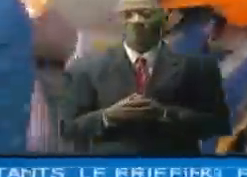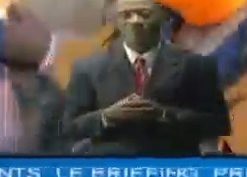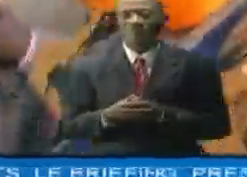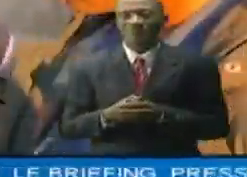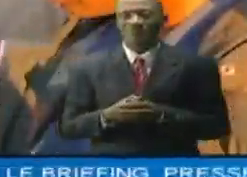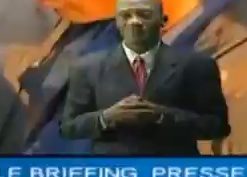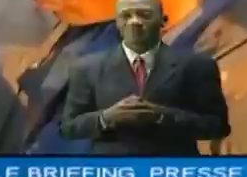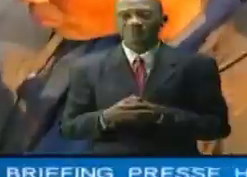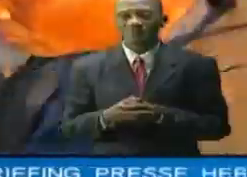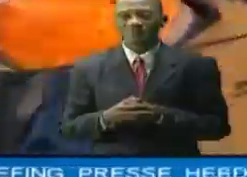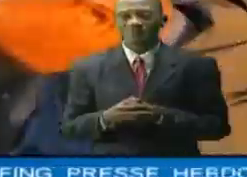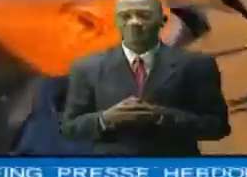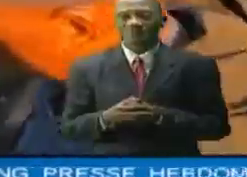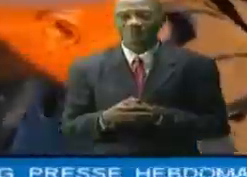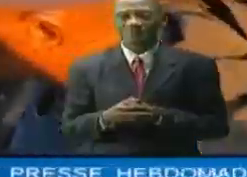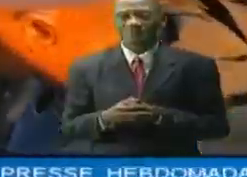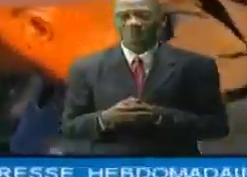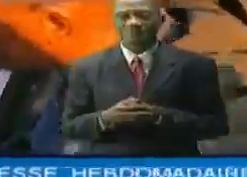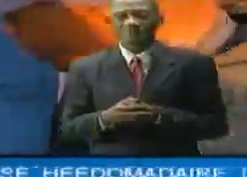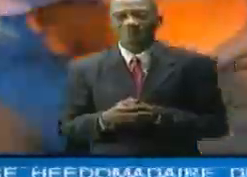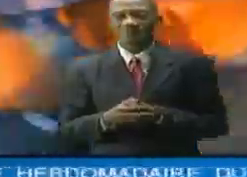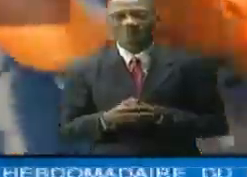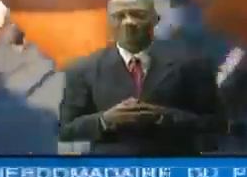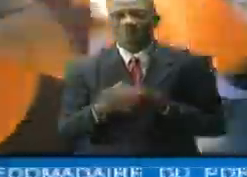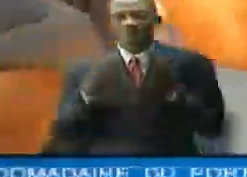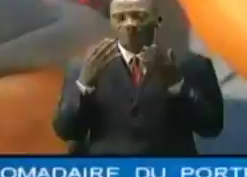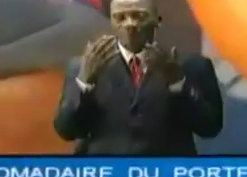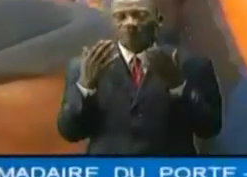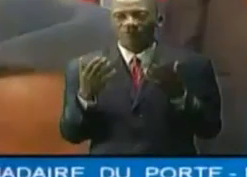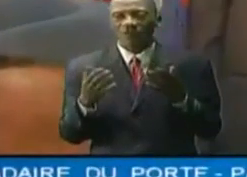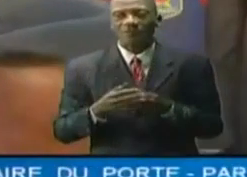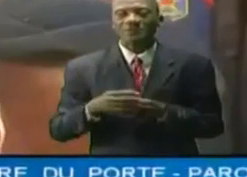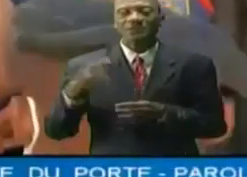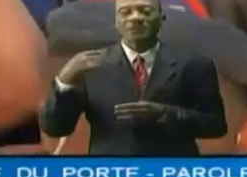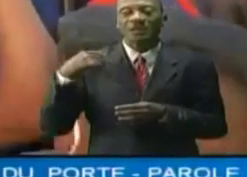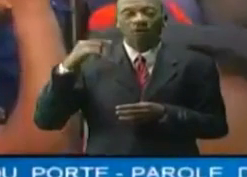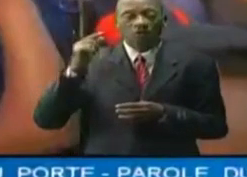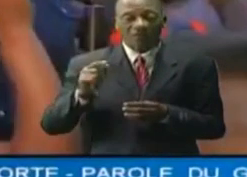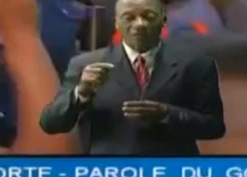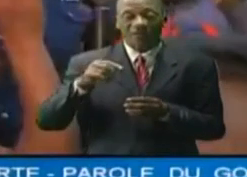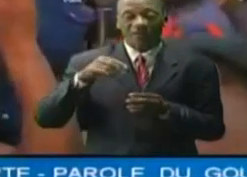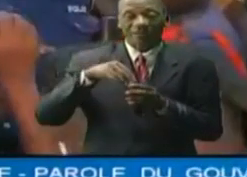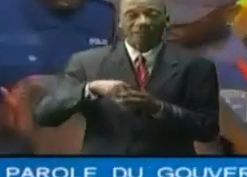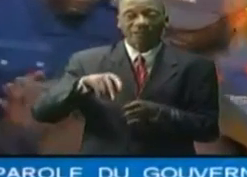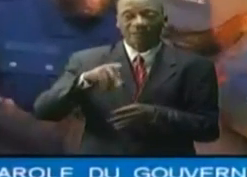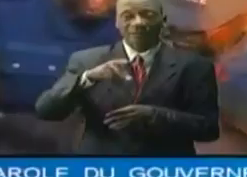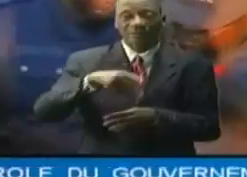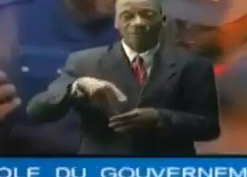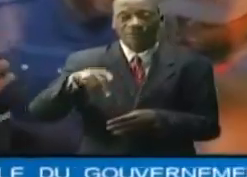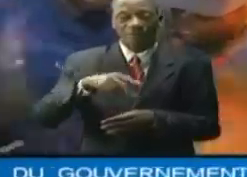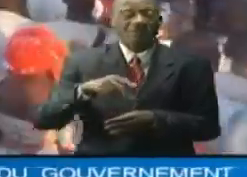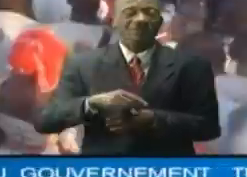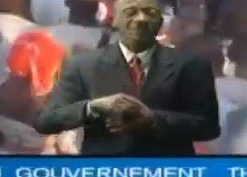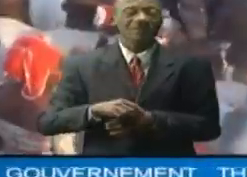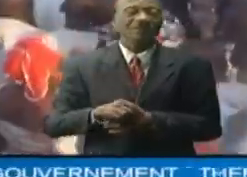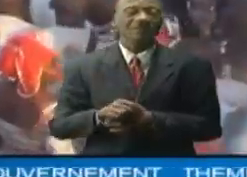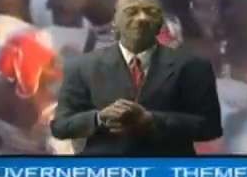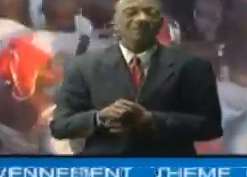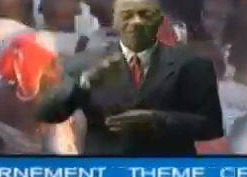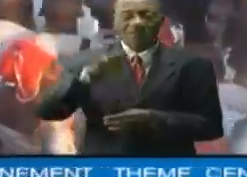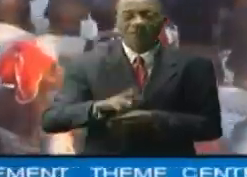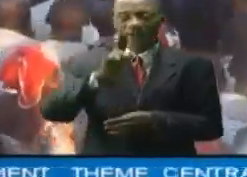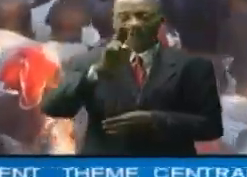Après le territoire de Bambessa, où il a été accueilli comme un roi par ses pères, c'est autour du territoire de Bouta à Titoulé, une